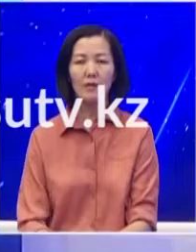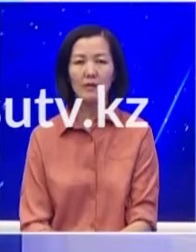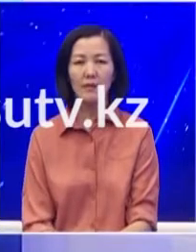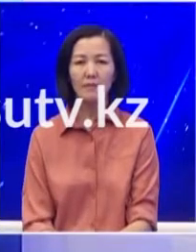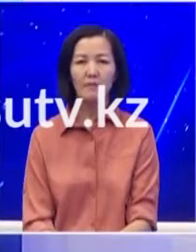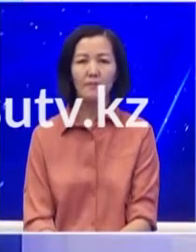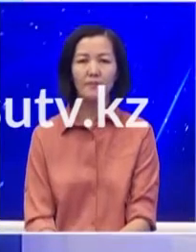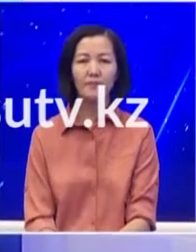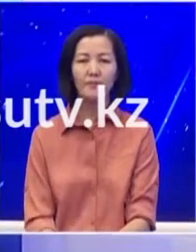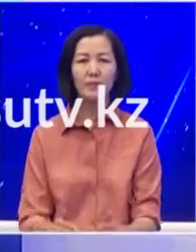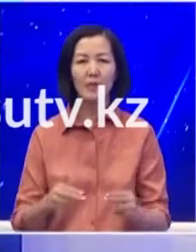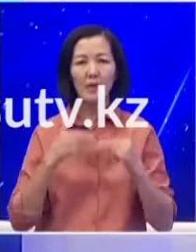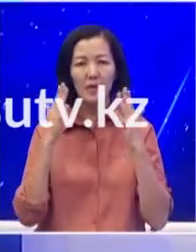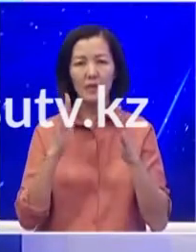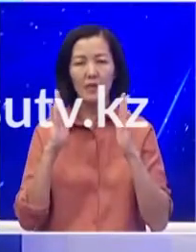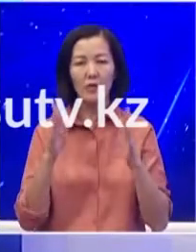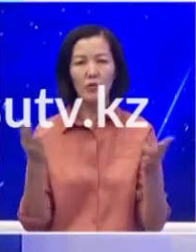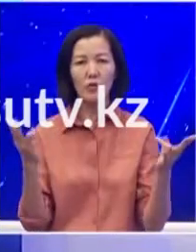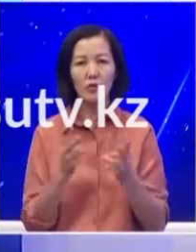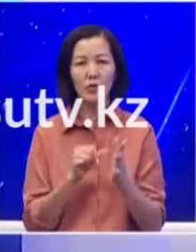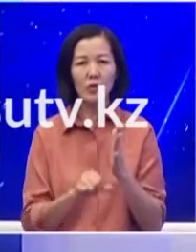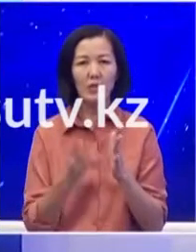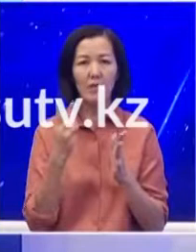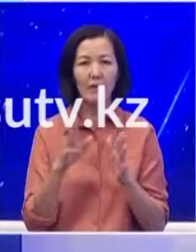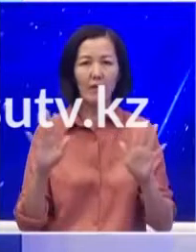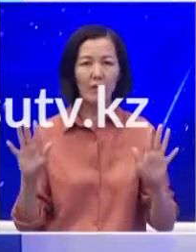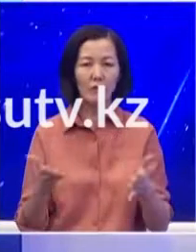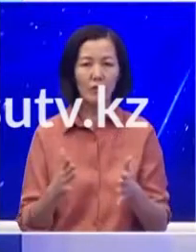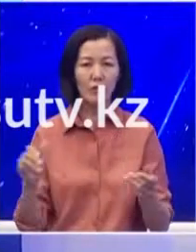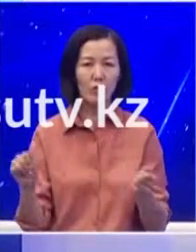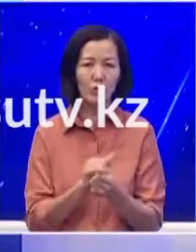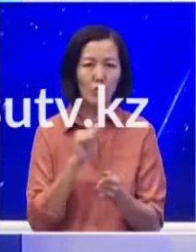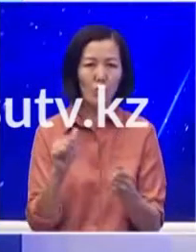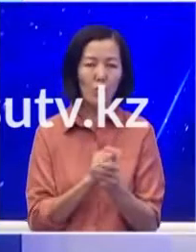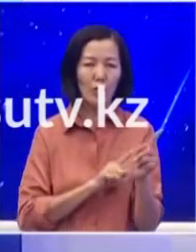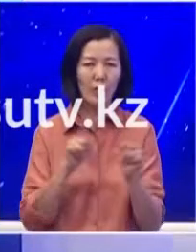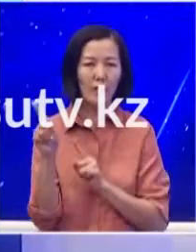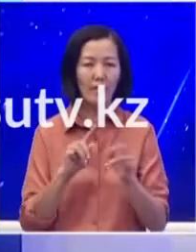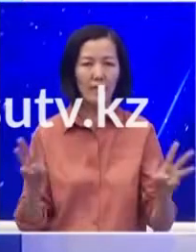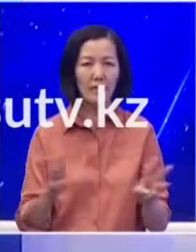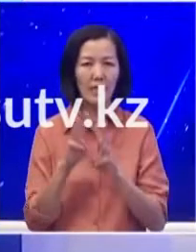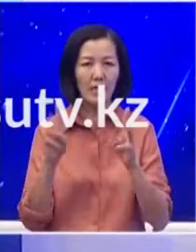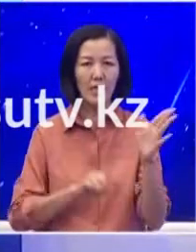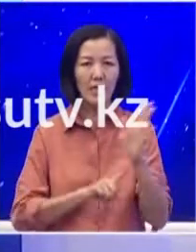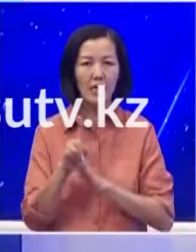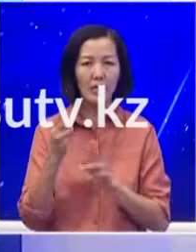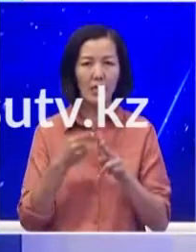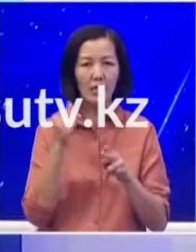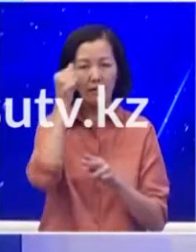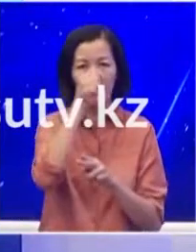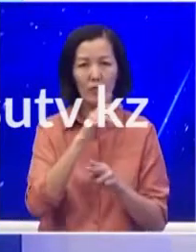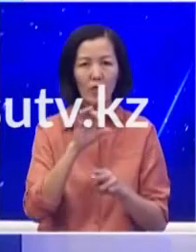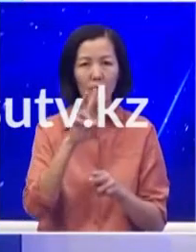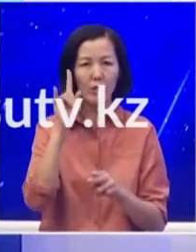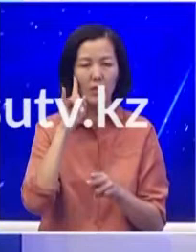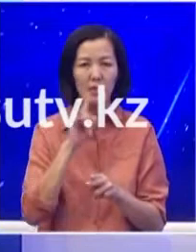Когда едешь в путь, осторожен будь. 62 случая возгорания в сухой травы зарегистрировано с начала года в Имбиши-Казахском районе. В связи с